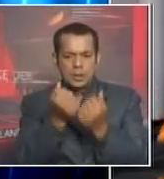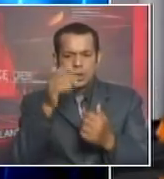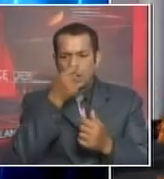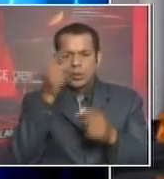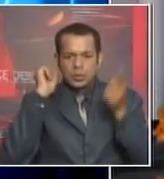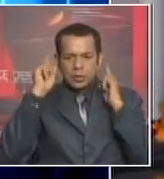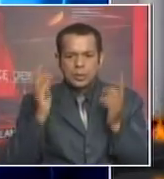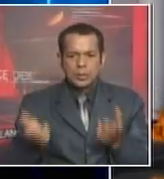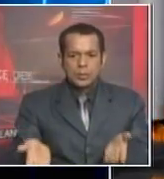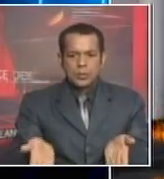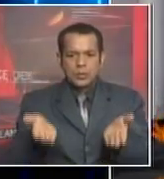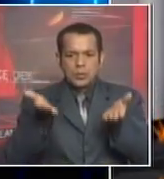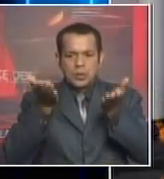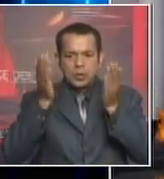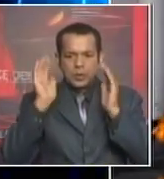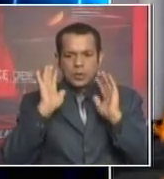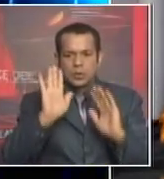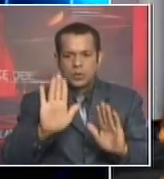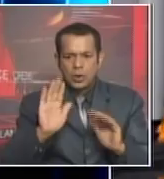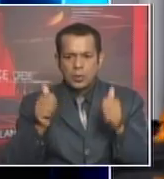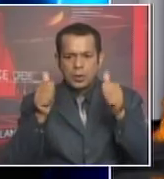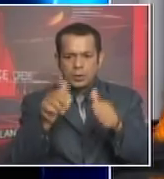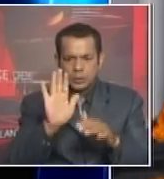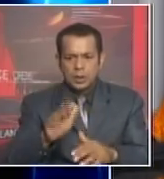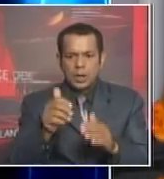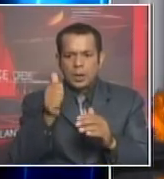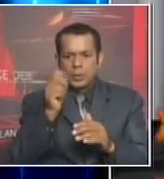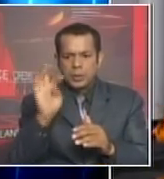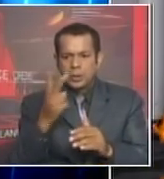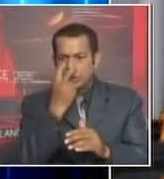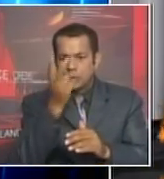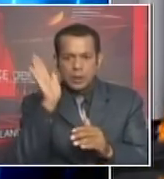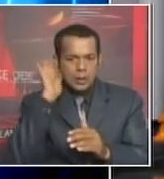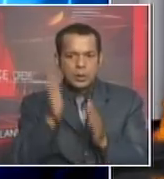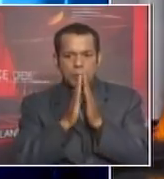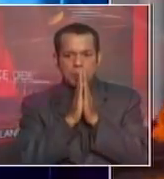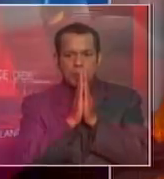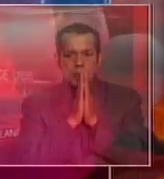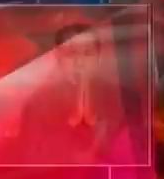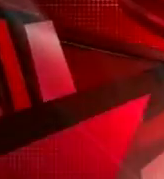गाउँ, सहर र दुनियाँ बिउझाउने हाम्रो अभियान जारी छ। एबिसी न्युज तपाईँ हेर्दै गर्नुहोला। नमस्ते।